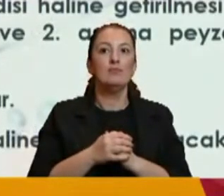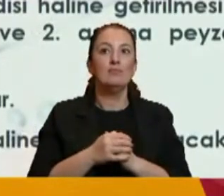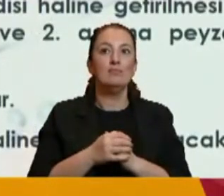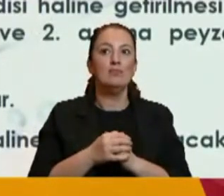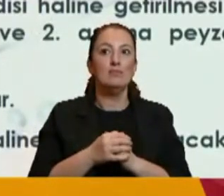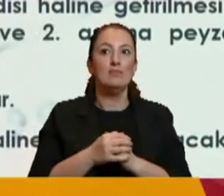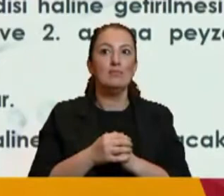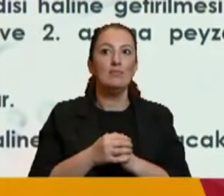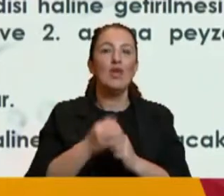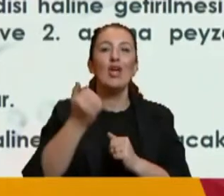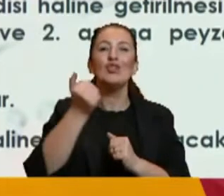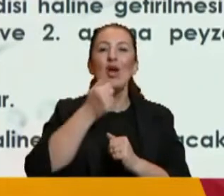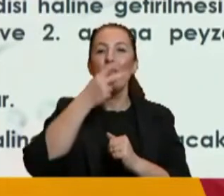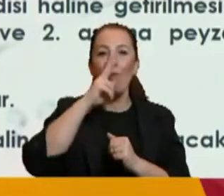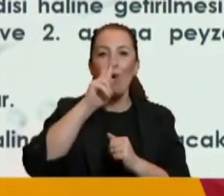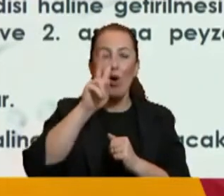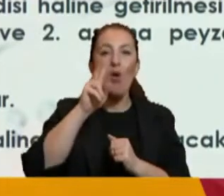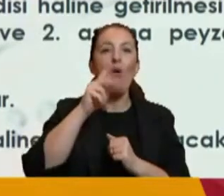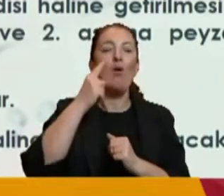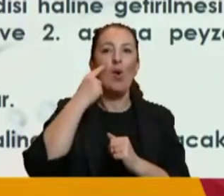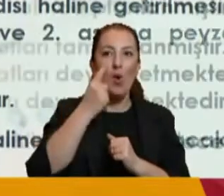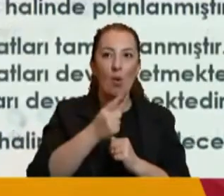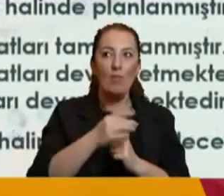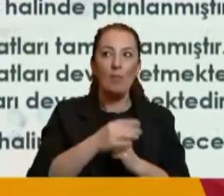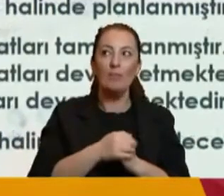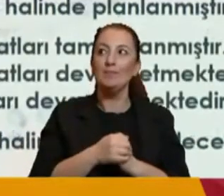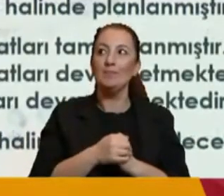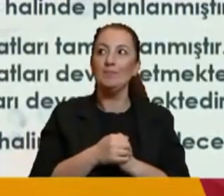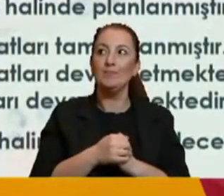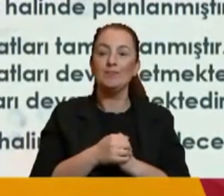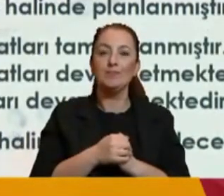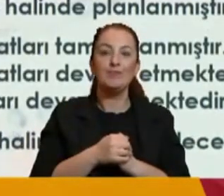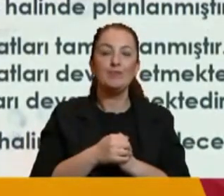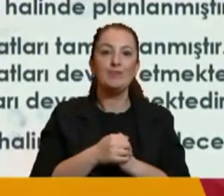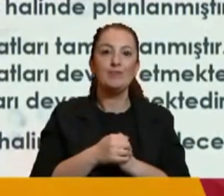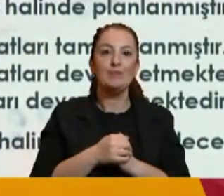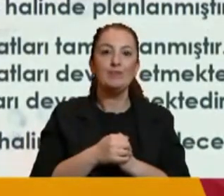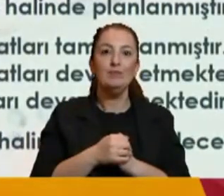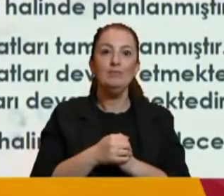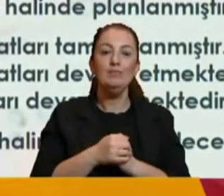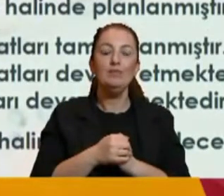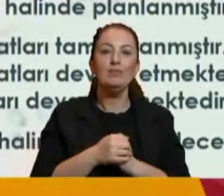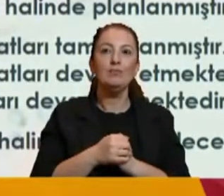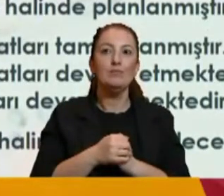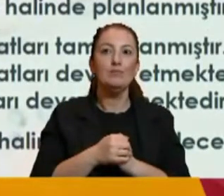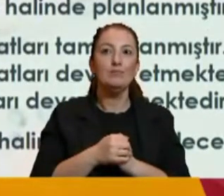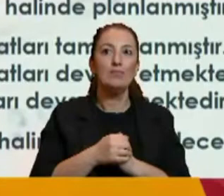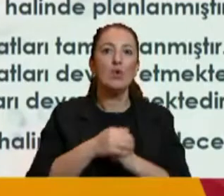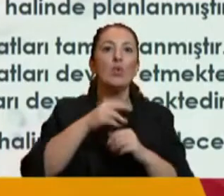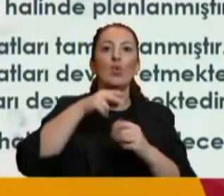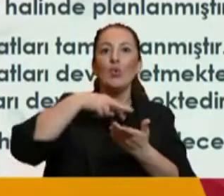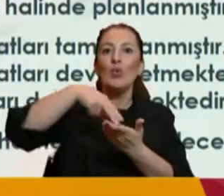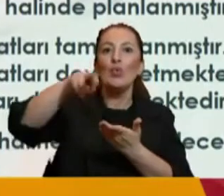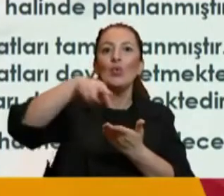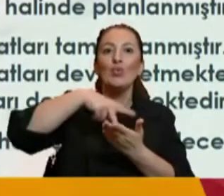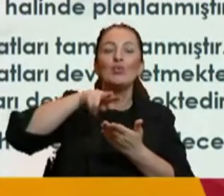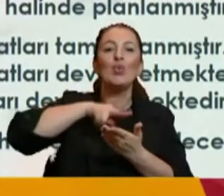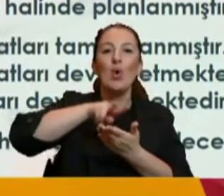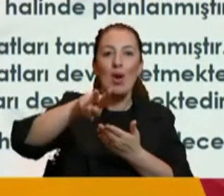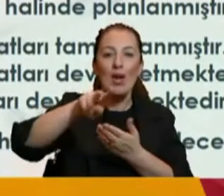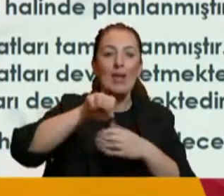bu Çekmeköy Köyiçi Deresi bu palamutdere yürüyüş Yolları